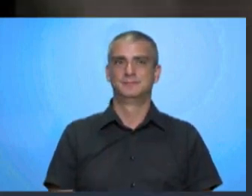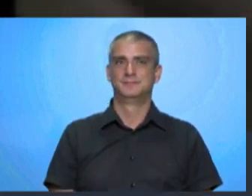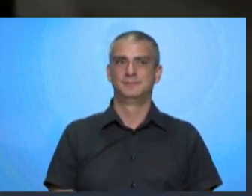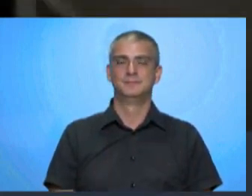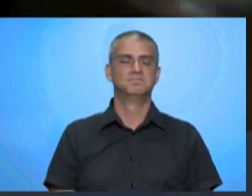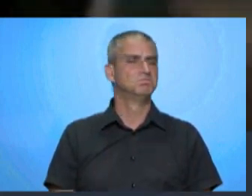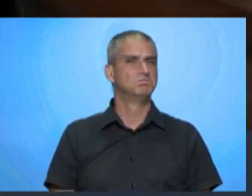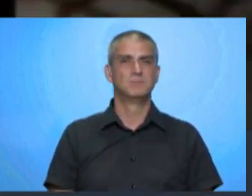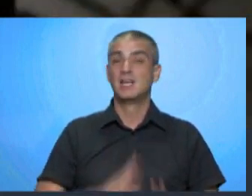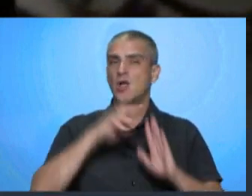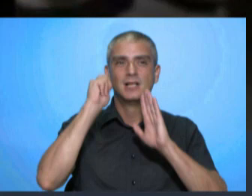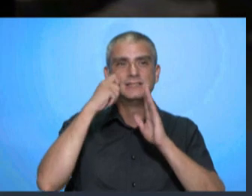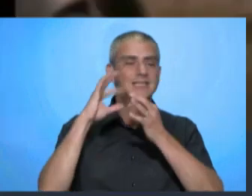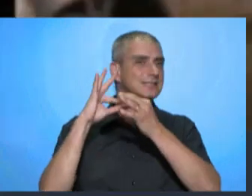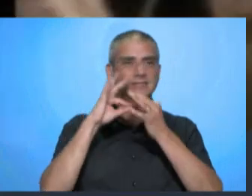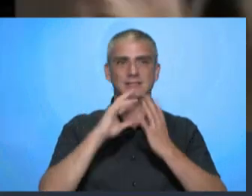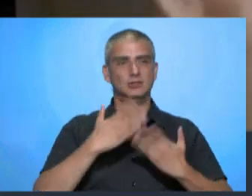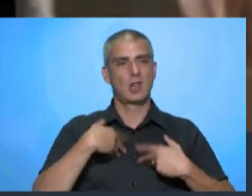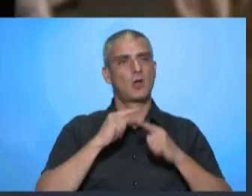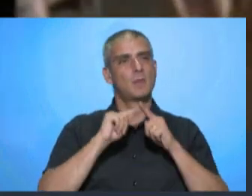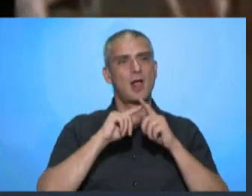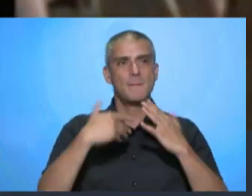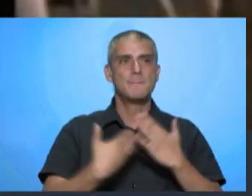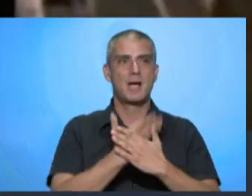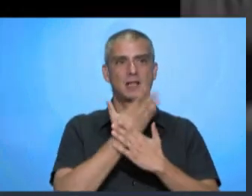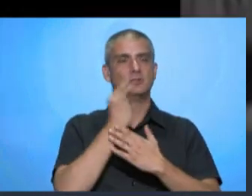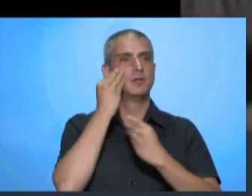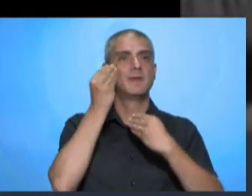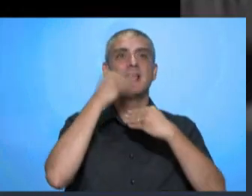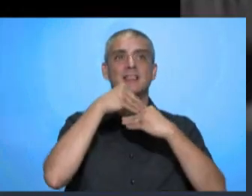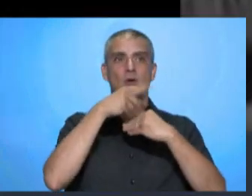אין כמעט סרט או סדרה שלא קיבלו גרסה מחודשת ומתקום.